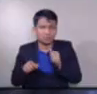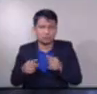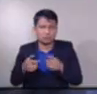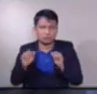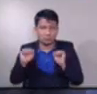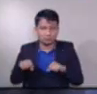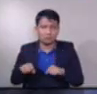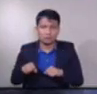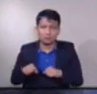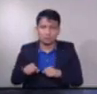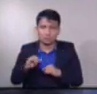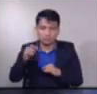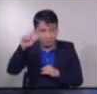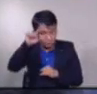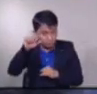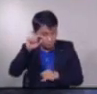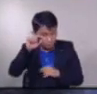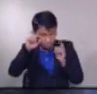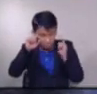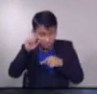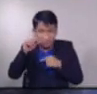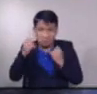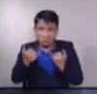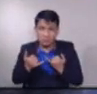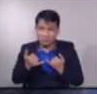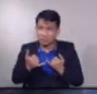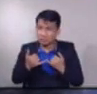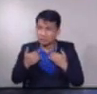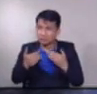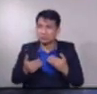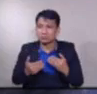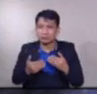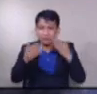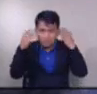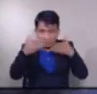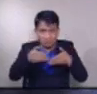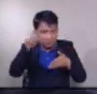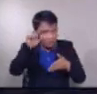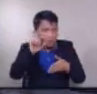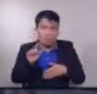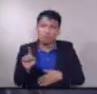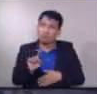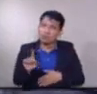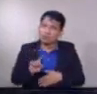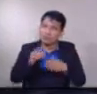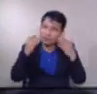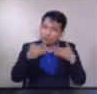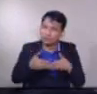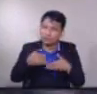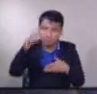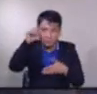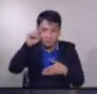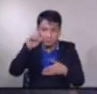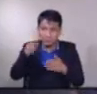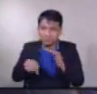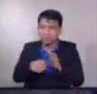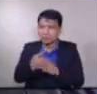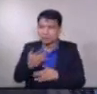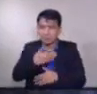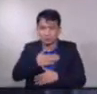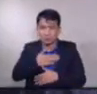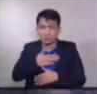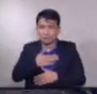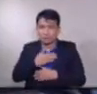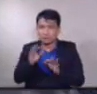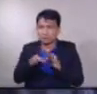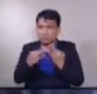yung ating issues on gender, kailangan din yun natin yung bigyan ng pansin. Dahil, sad to say, sa bahay ko, sa